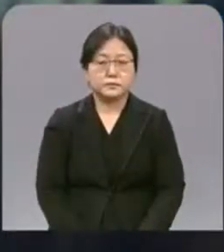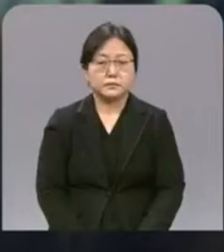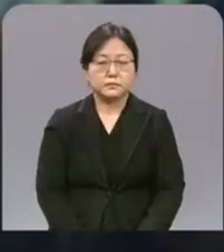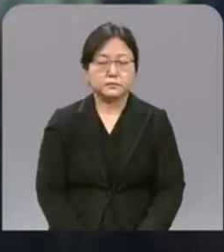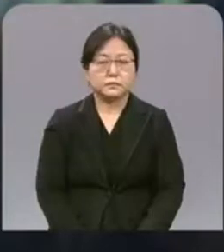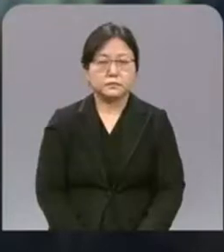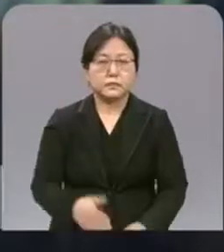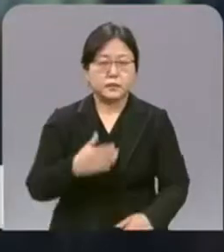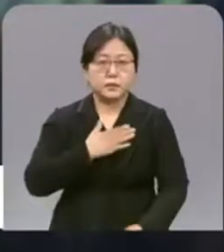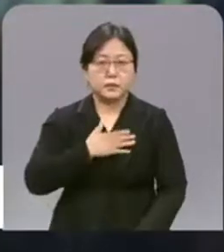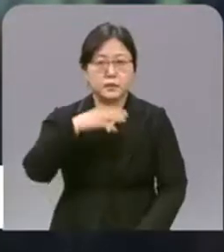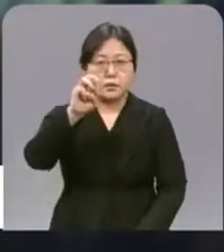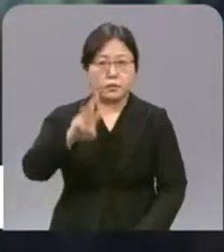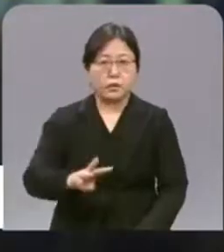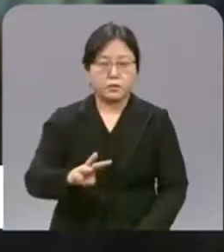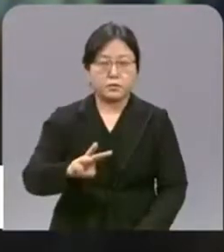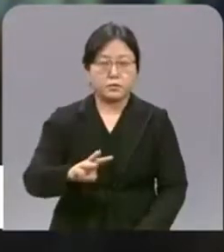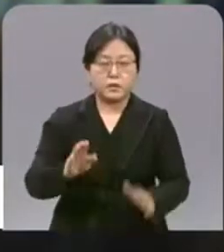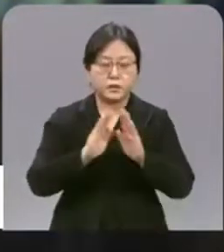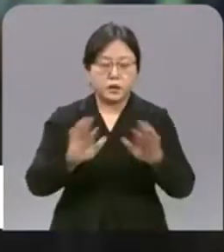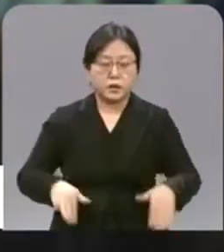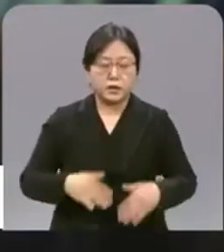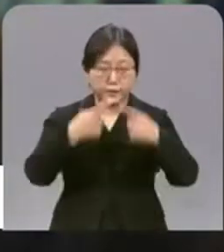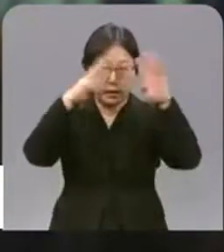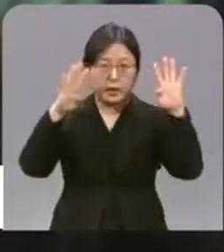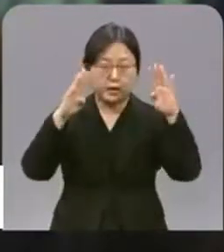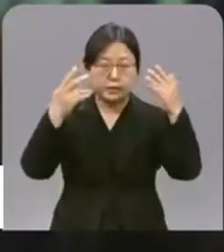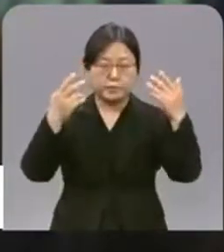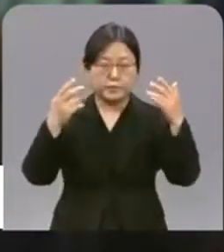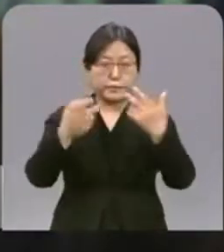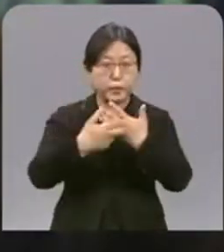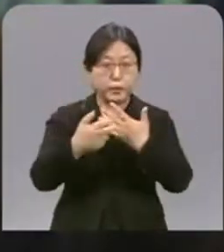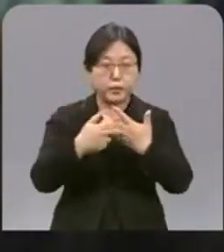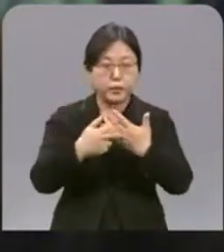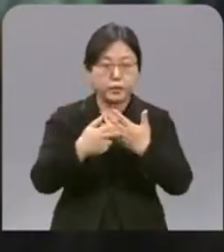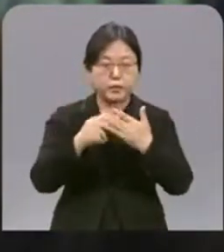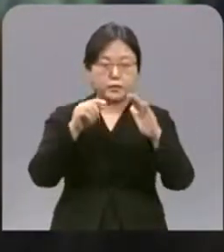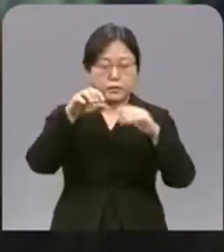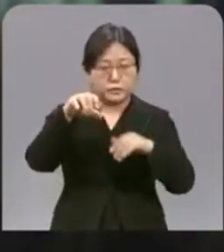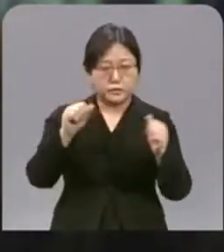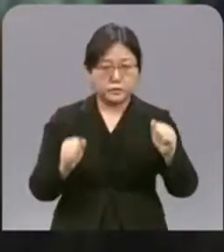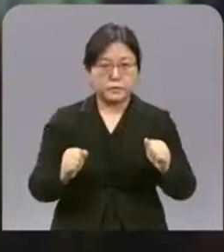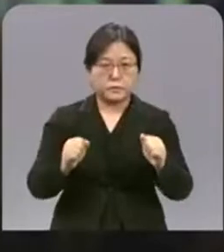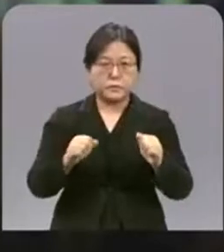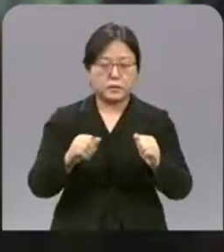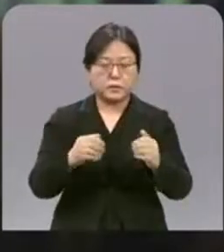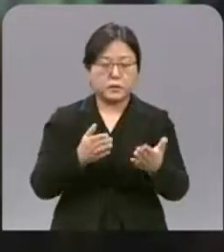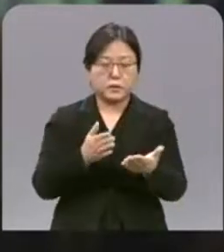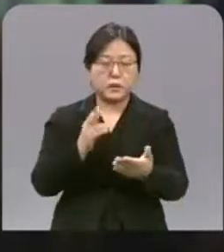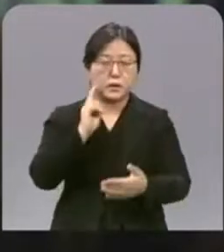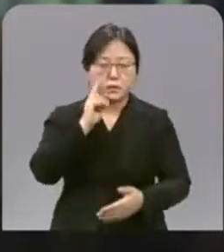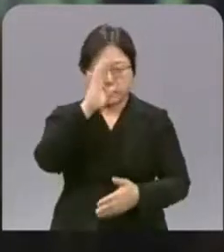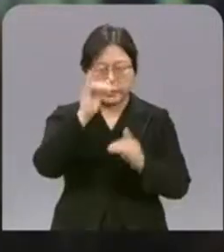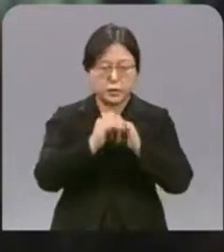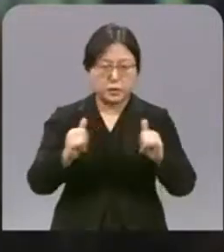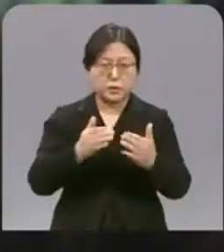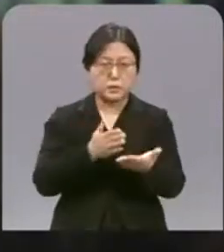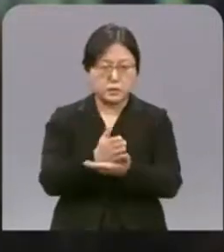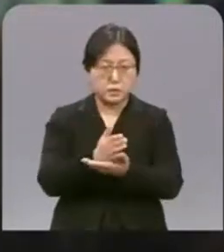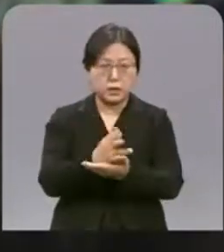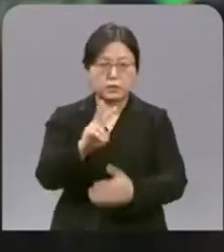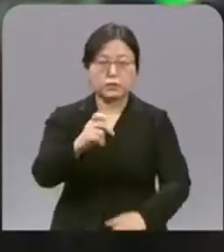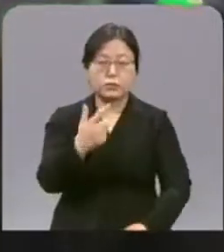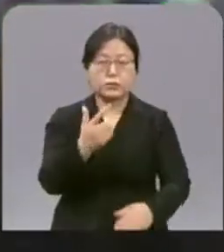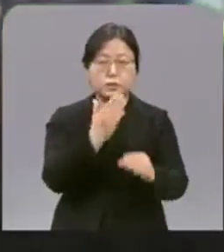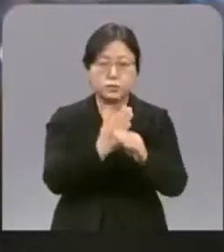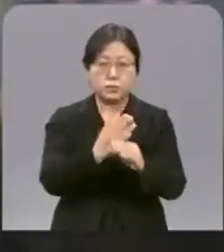네, 저는 지금 광주에 있는 전남대 병원에 나와 있는데요. 이곳에 있는 중환자 전담 치료 병상 26개